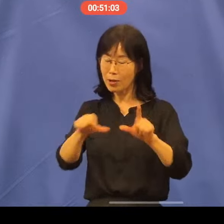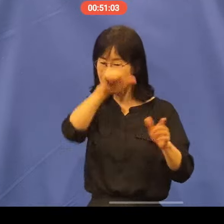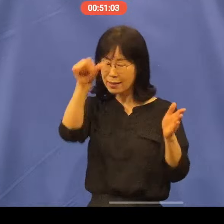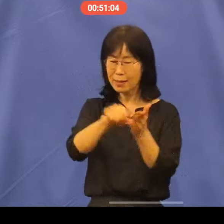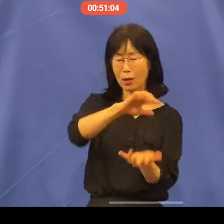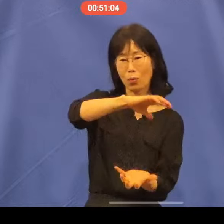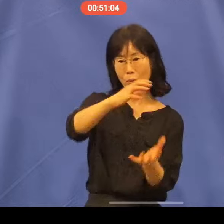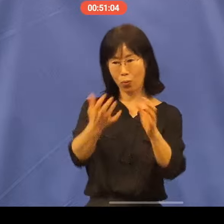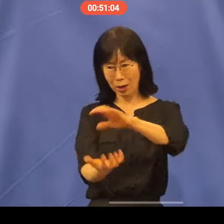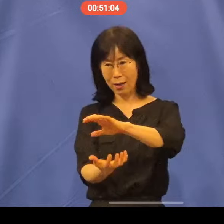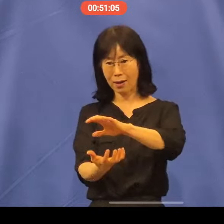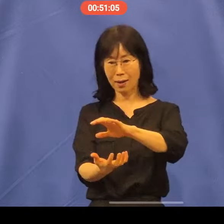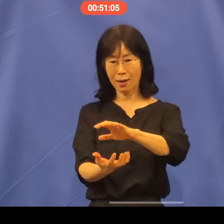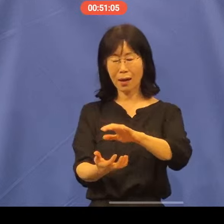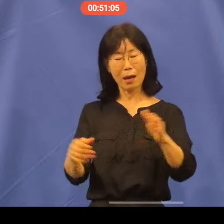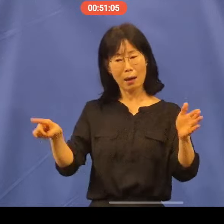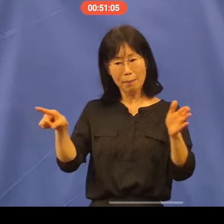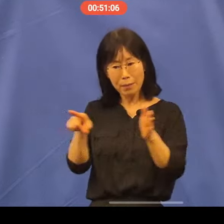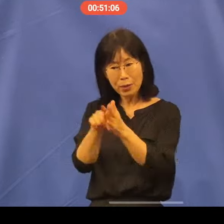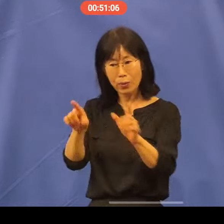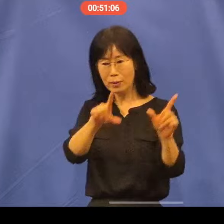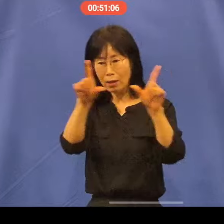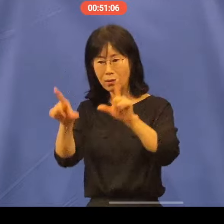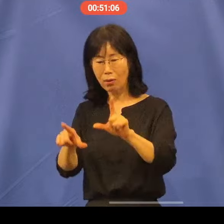믿음은 신비의 영역이에요.